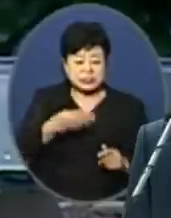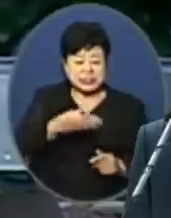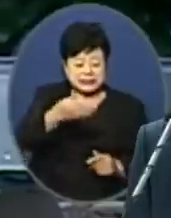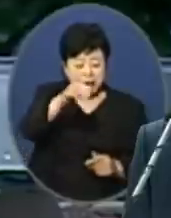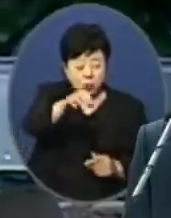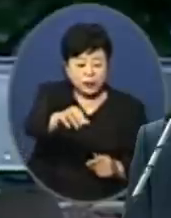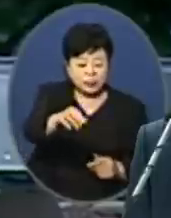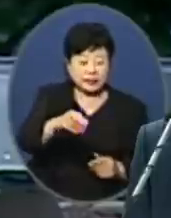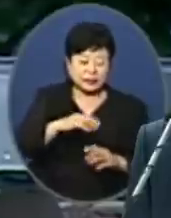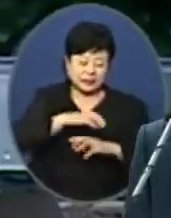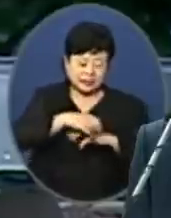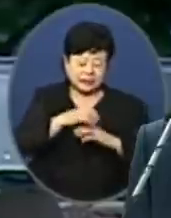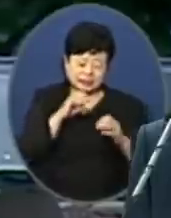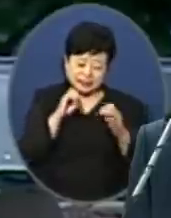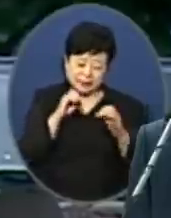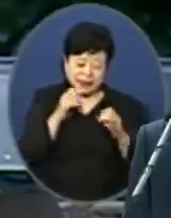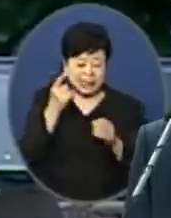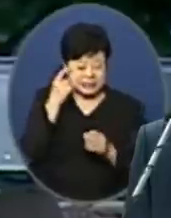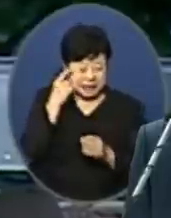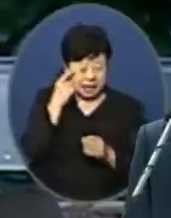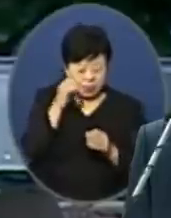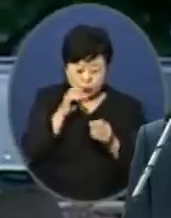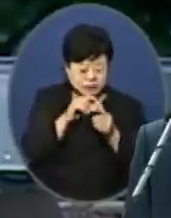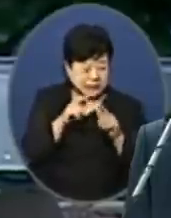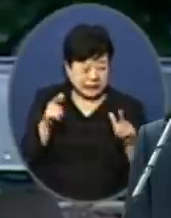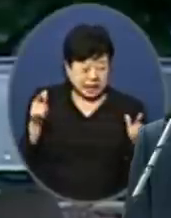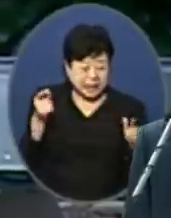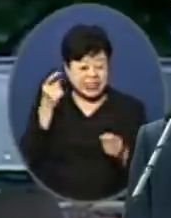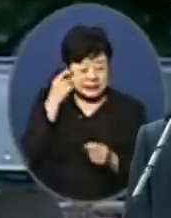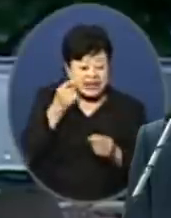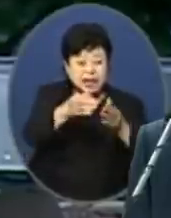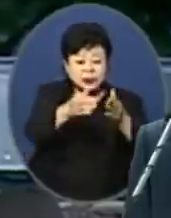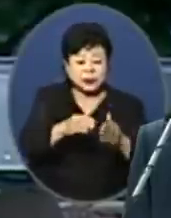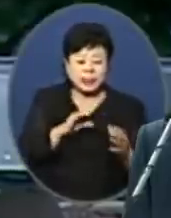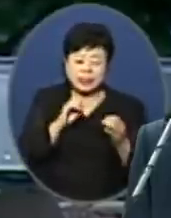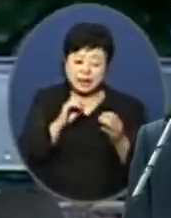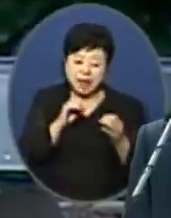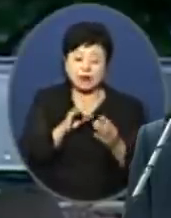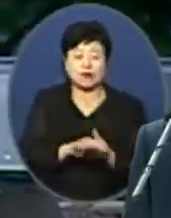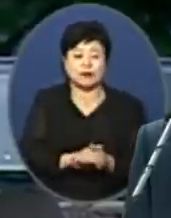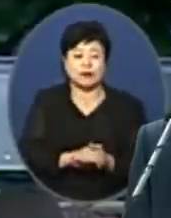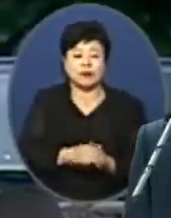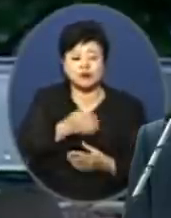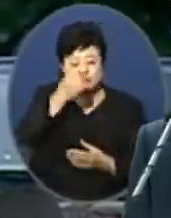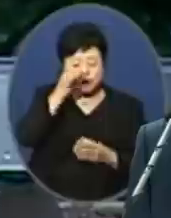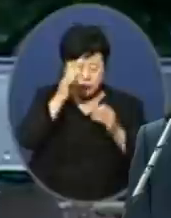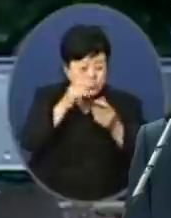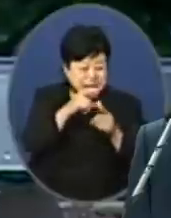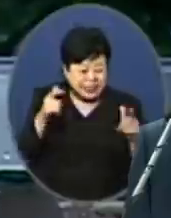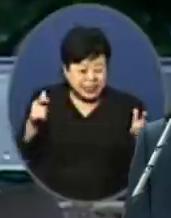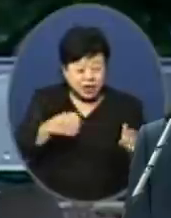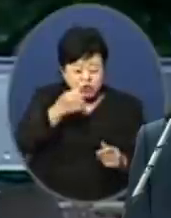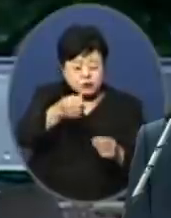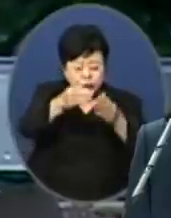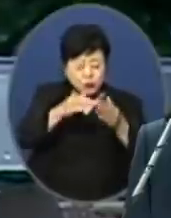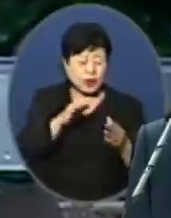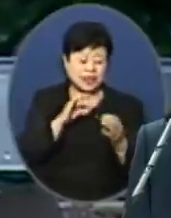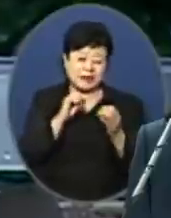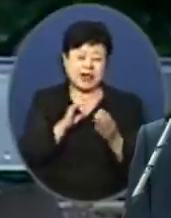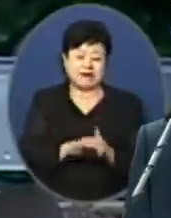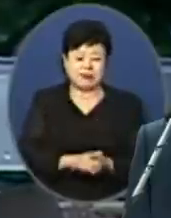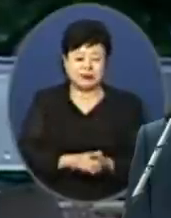대화는 생각은 안 보이잖아요. 생각을 통해서 대화하고 꿈 안 보이잖아요. 꿈을 통해서